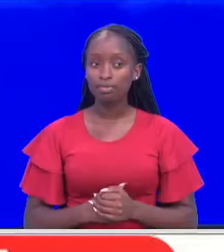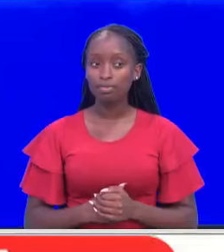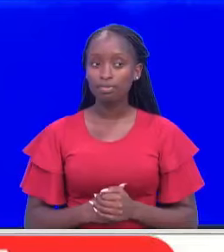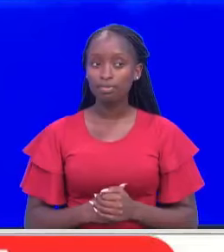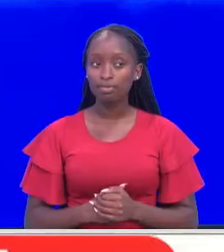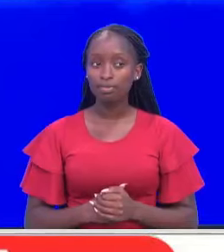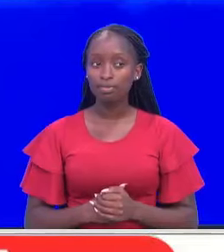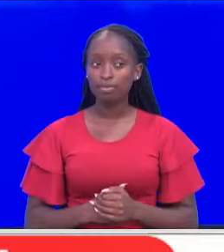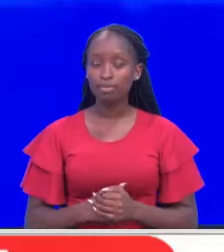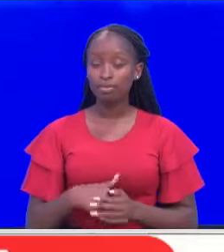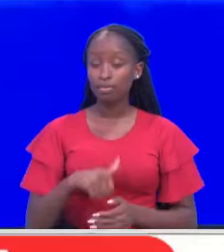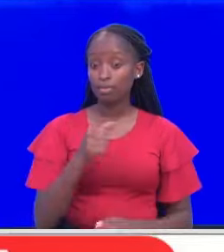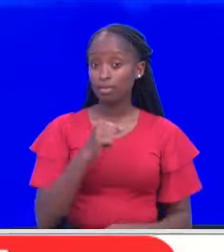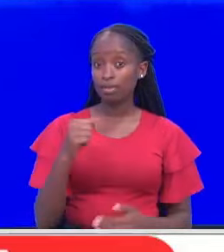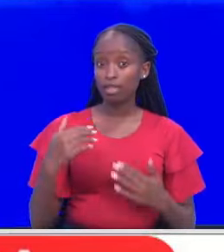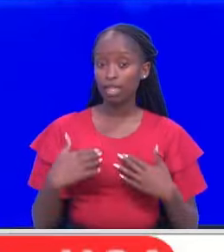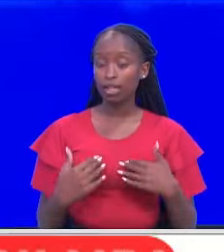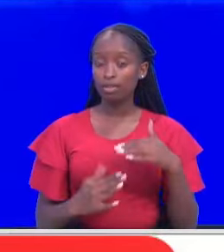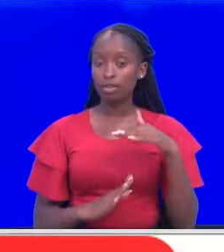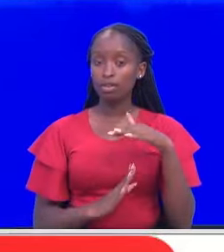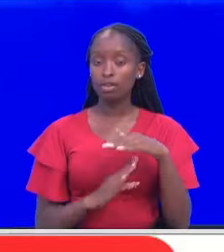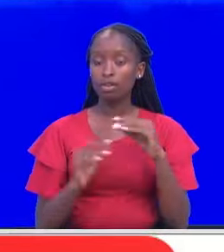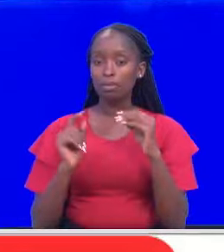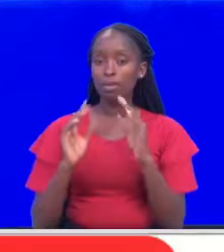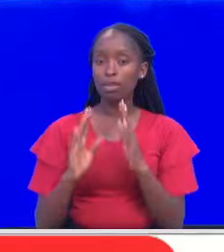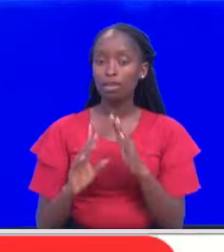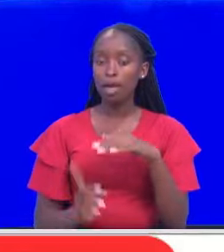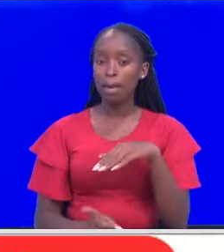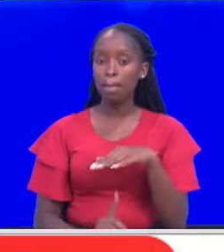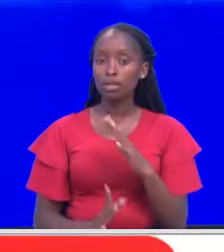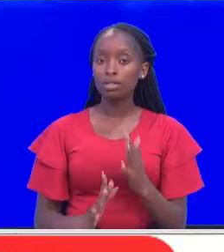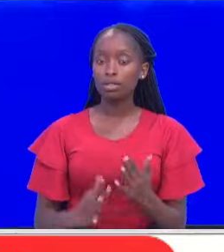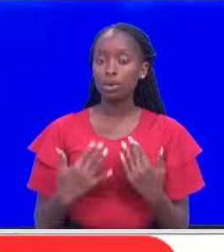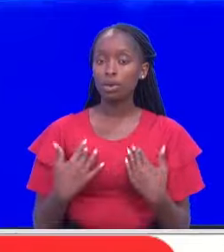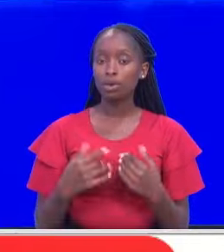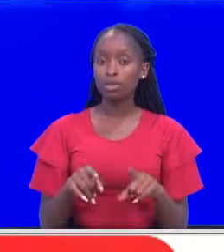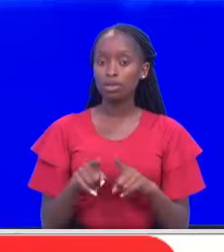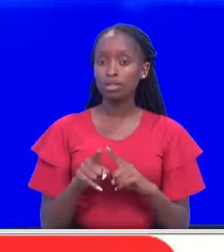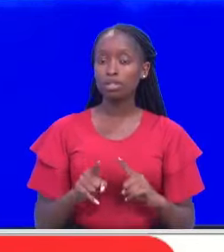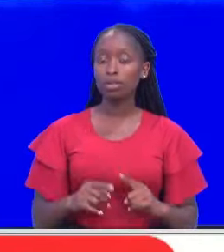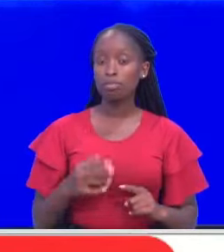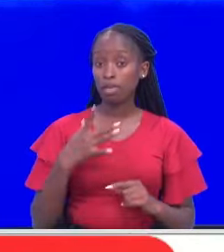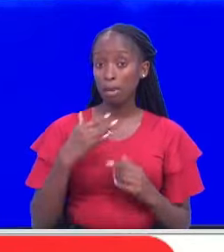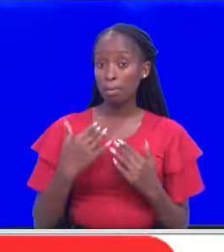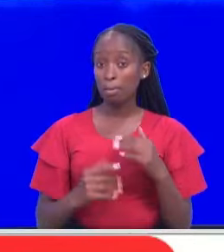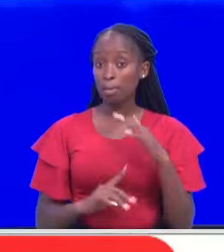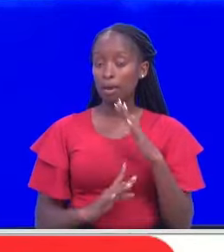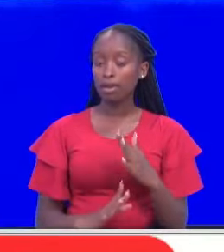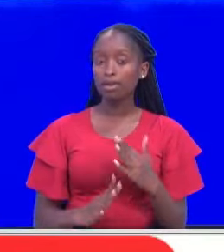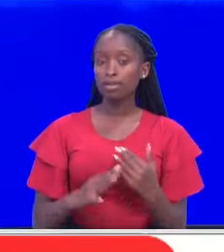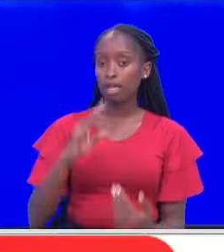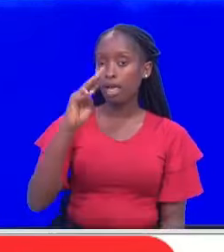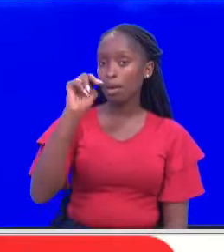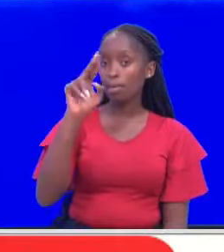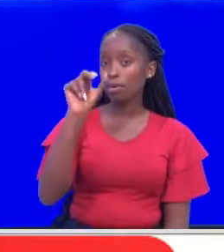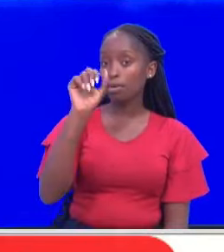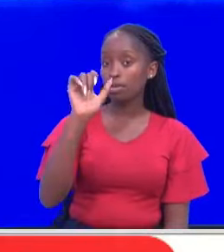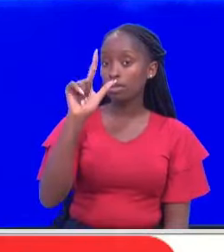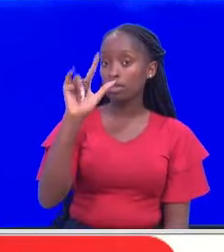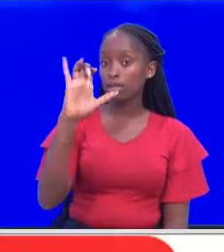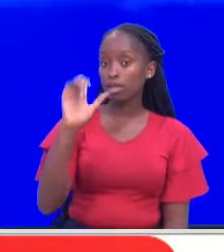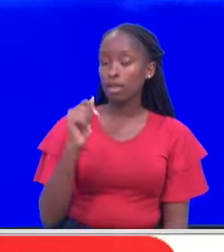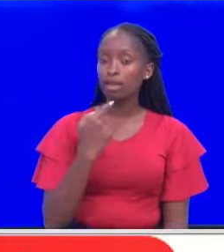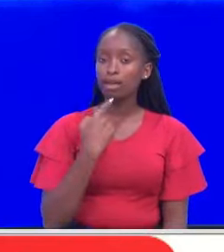Kamasai. Kwingineko, mkuu wa mawaziri ambaye pia ni waziri wa masuala ya kigeni Musalia Mudavadi amekanusha madai kwamba